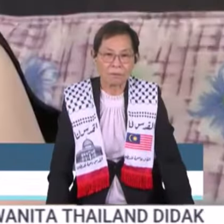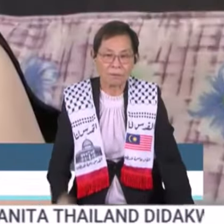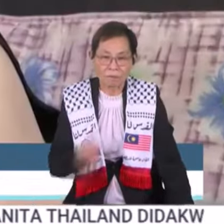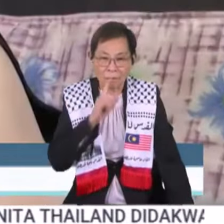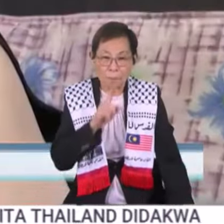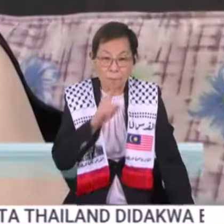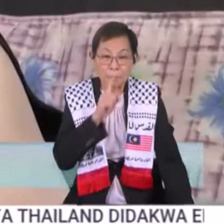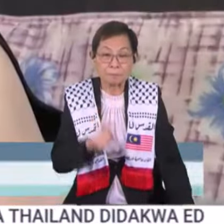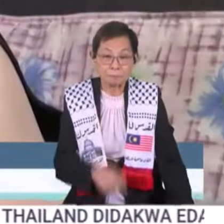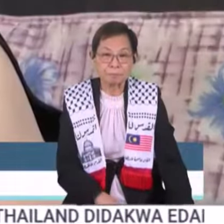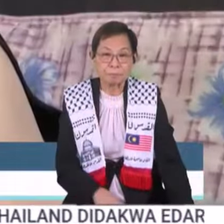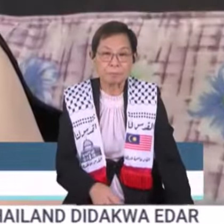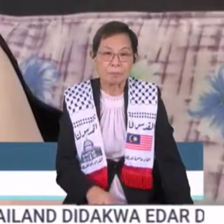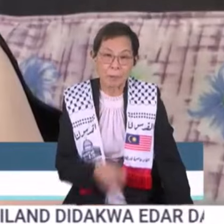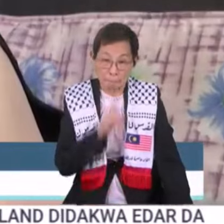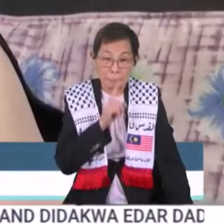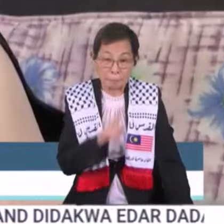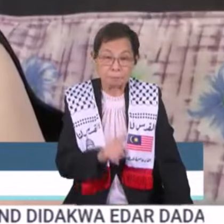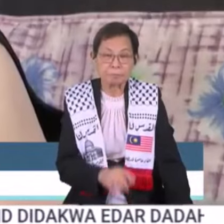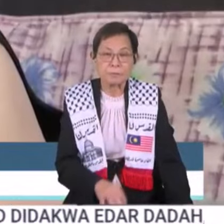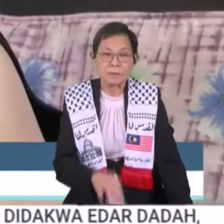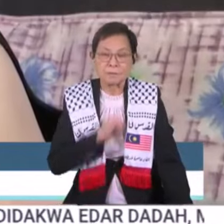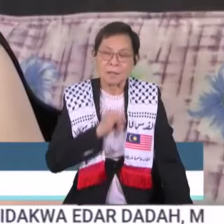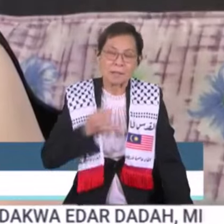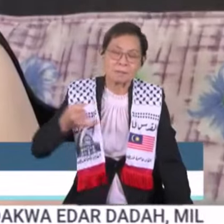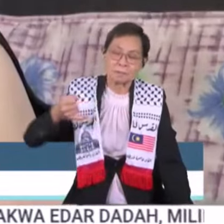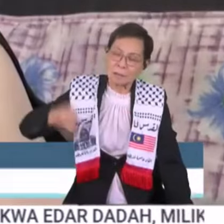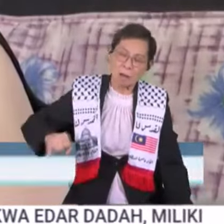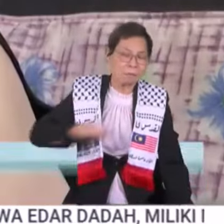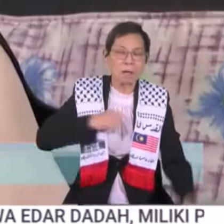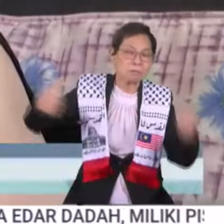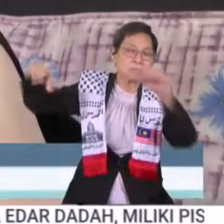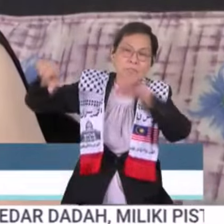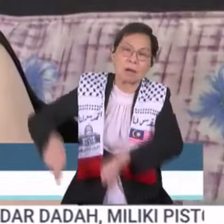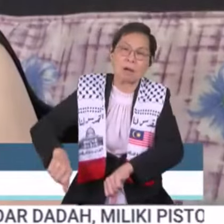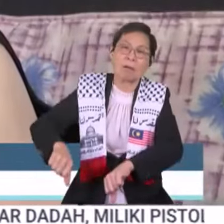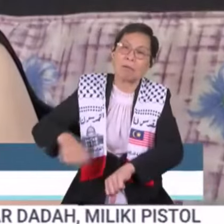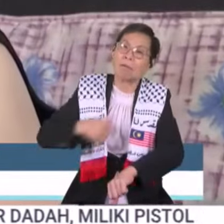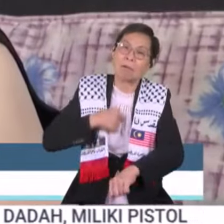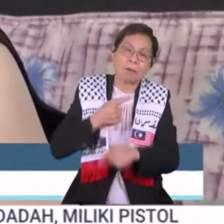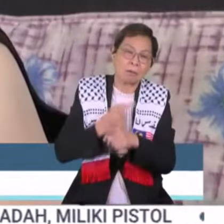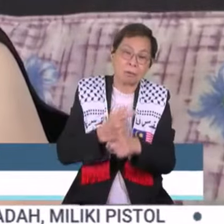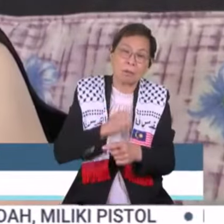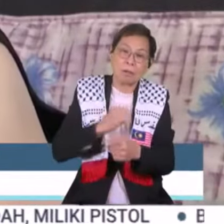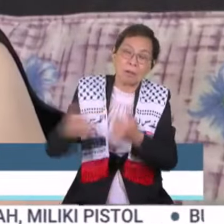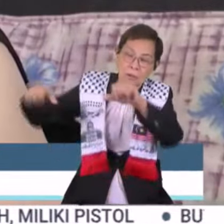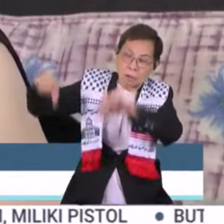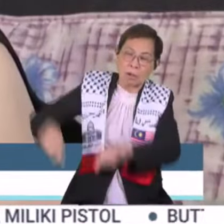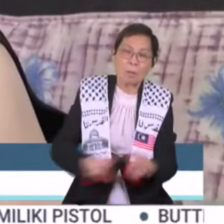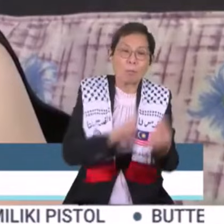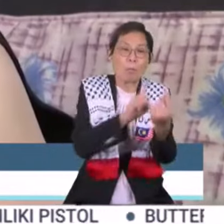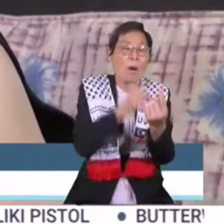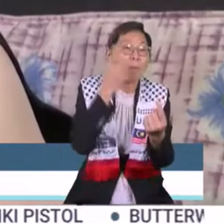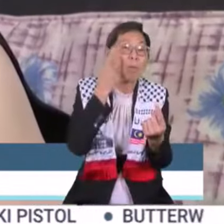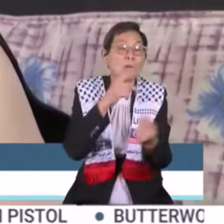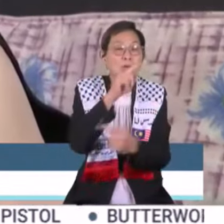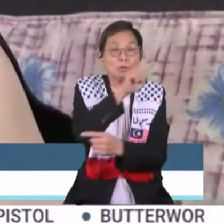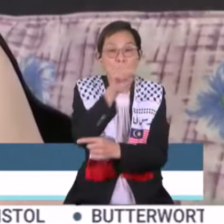Memang kalau ikut tu memang saya kalah lah. Saya kalah. Sebab tu saya jumpa dengan Puan Zuhraini